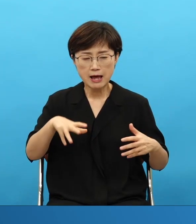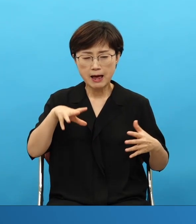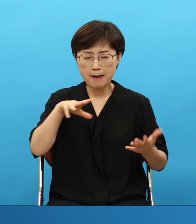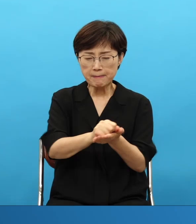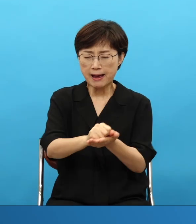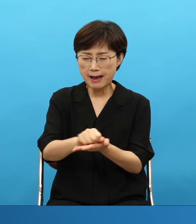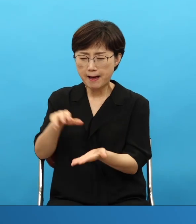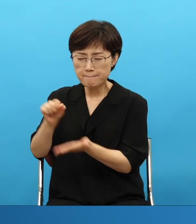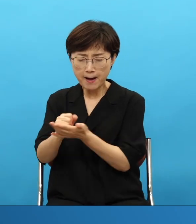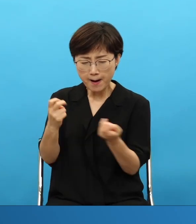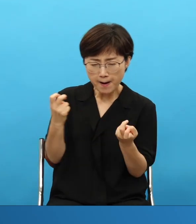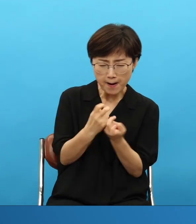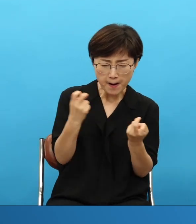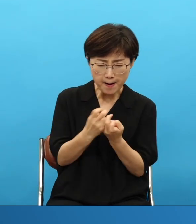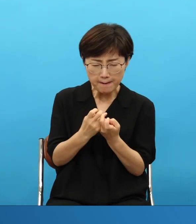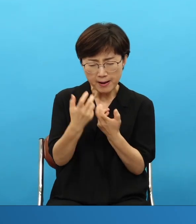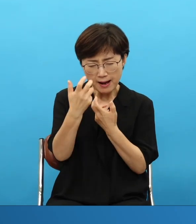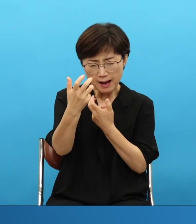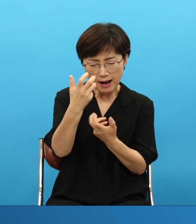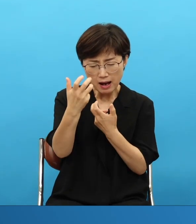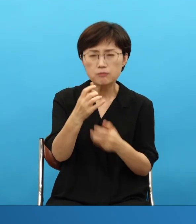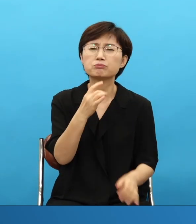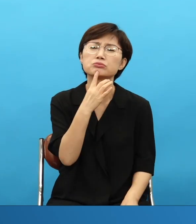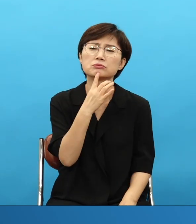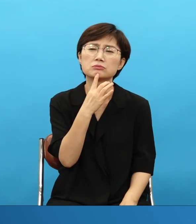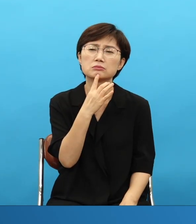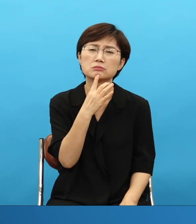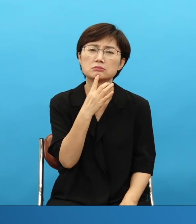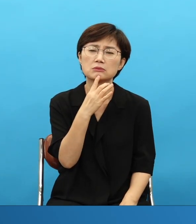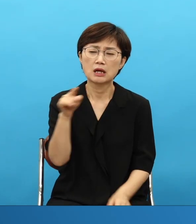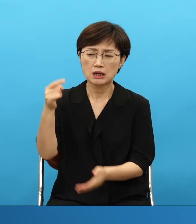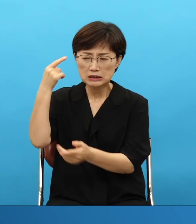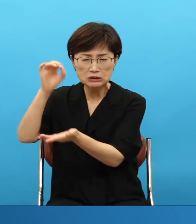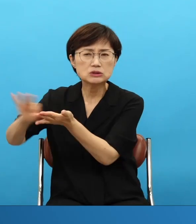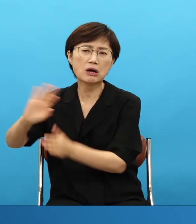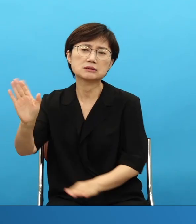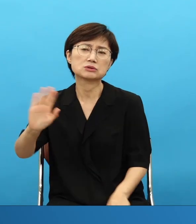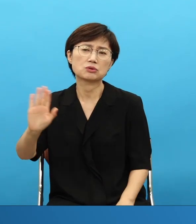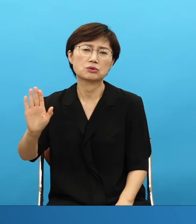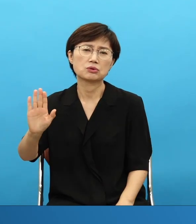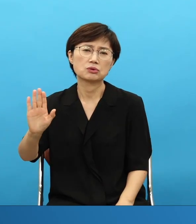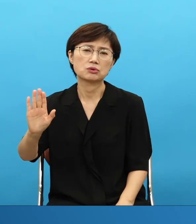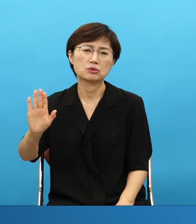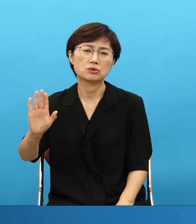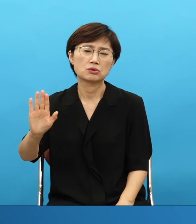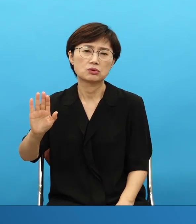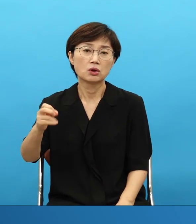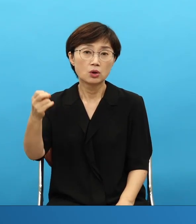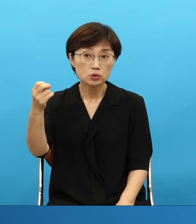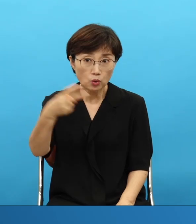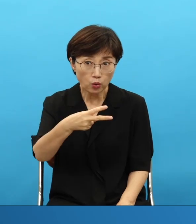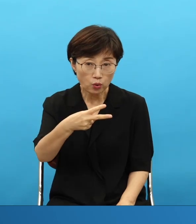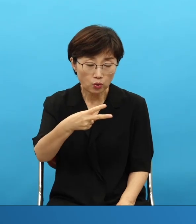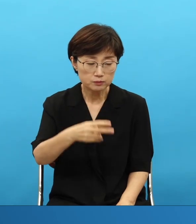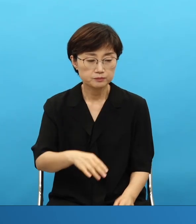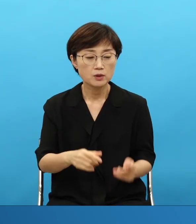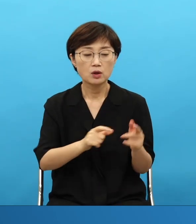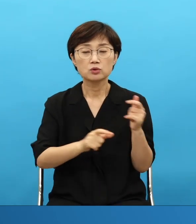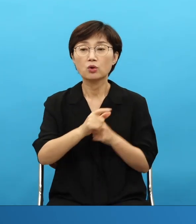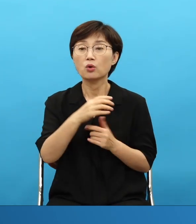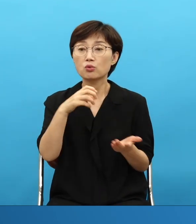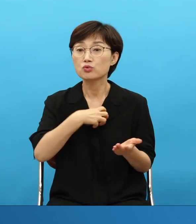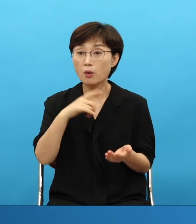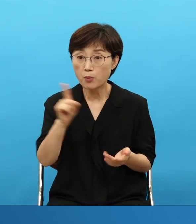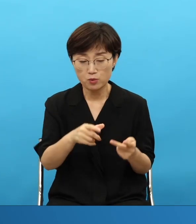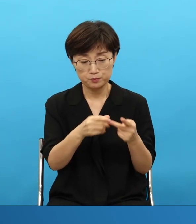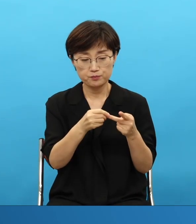can swallow. 더 웃기는 거는 이 복음을 전해야 되는데 이스라엘은 복음을 사실상